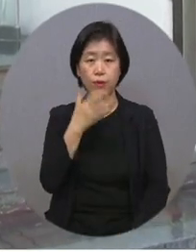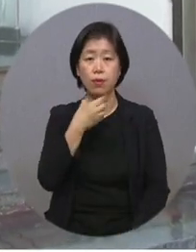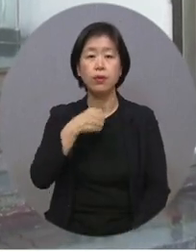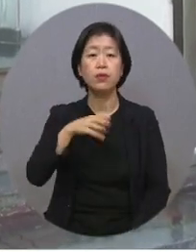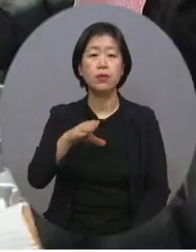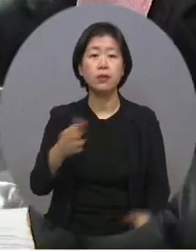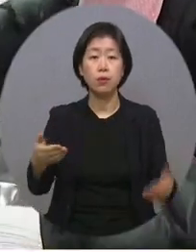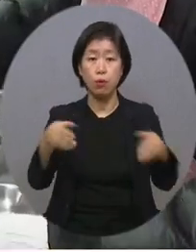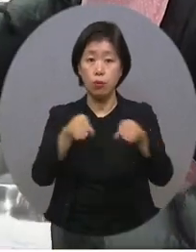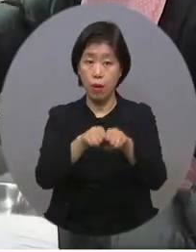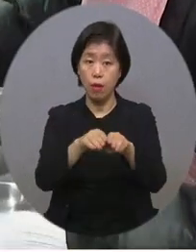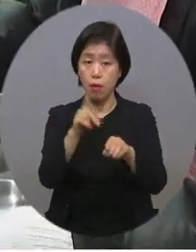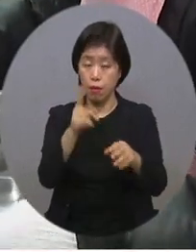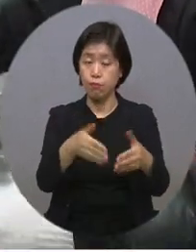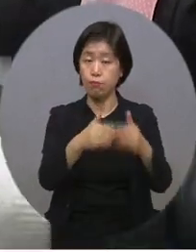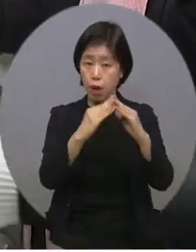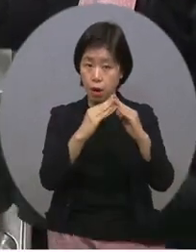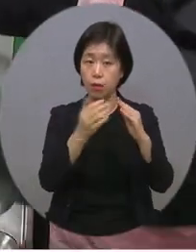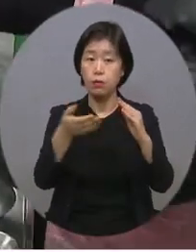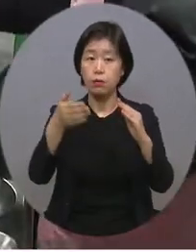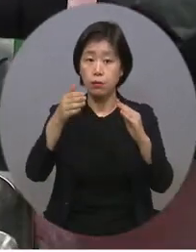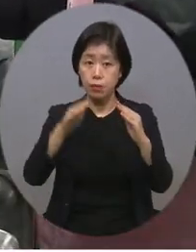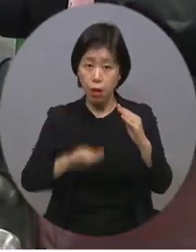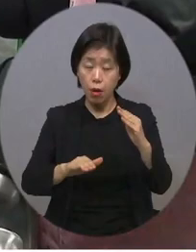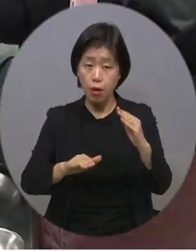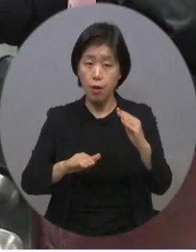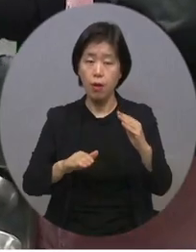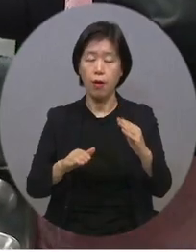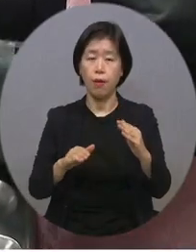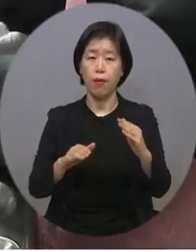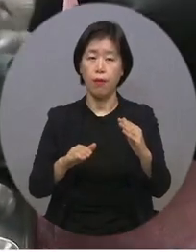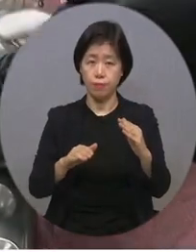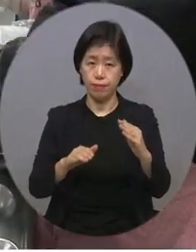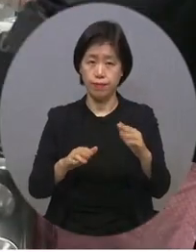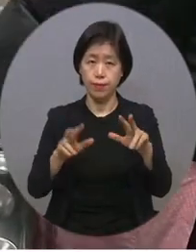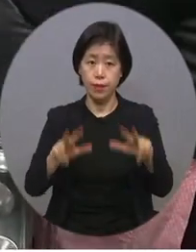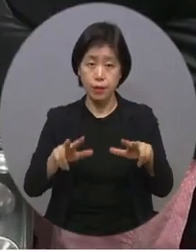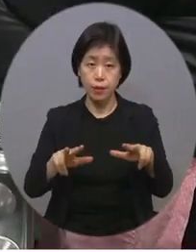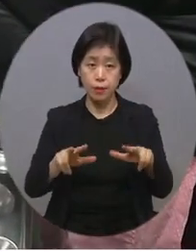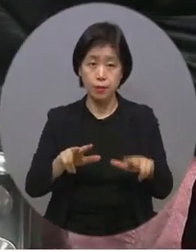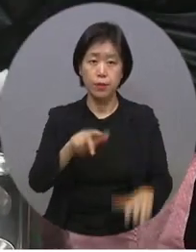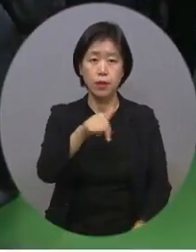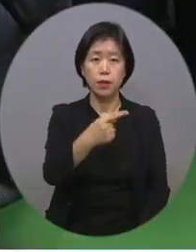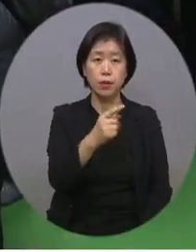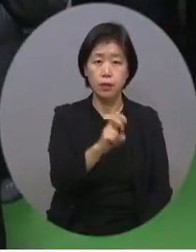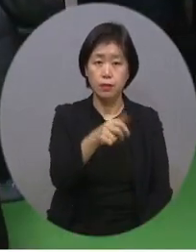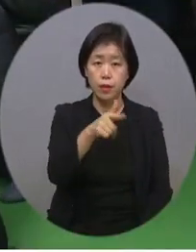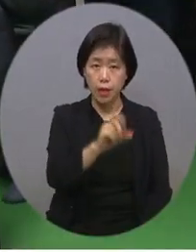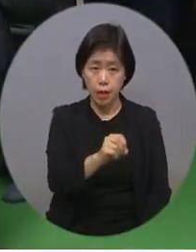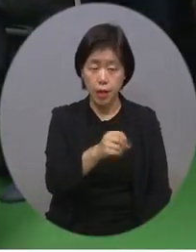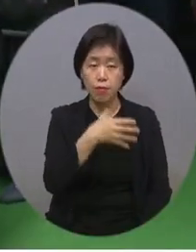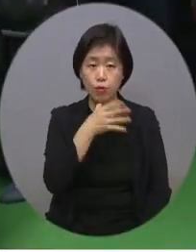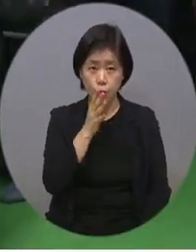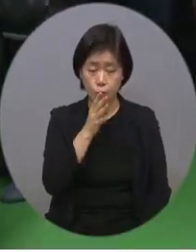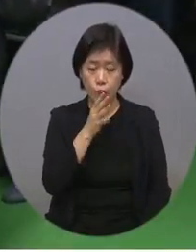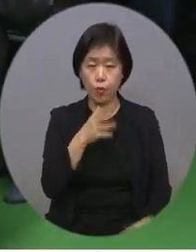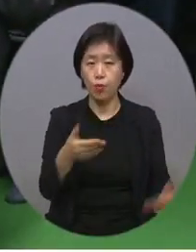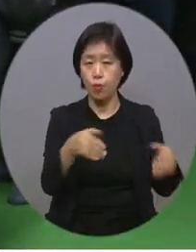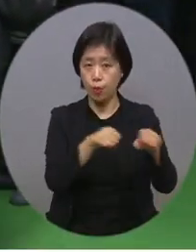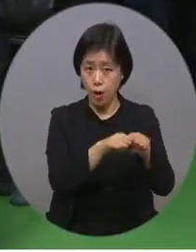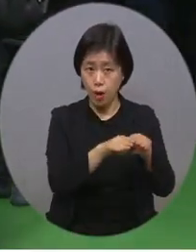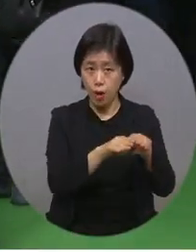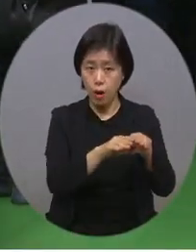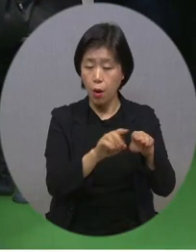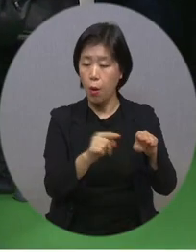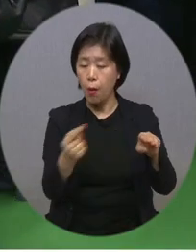하나 만들었는데 지금 군산은 지금 현재 벌써 그래서 금강 노인복지관이고 또 하나 개소를 해서